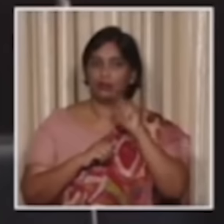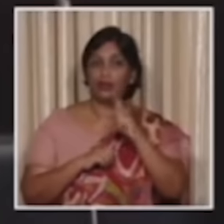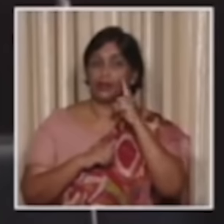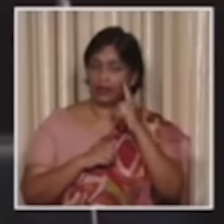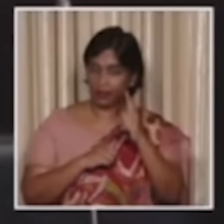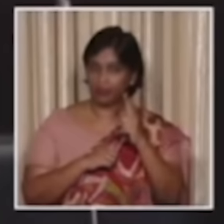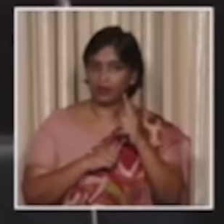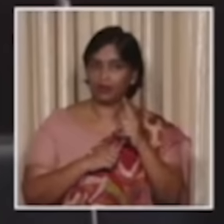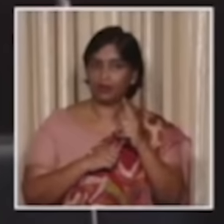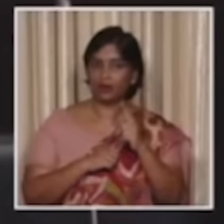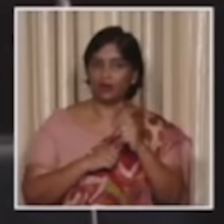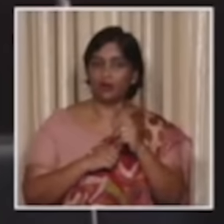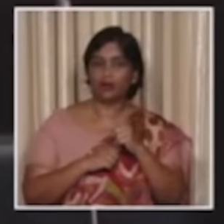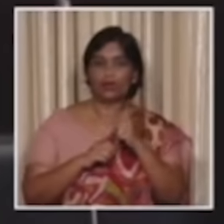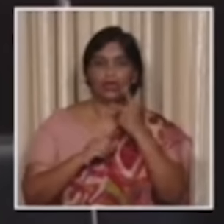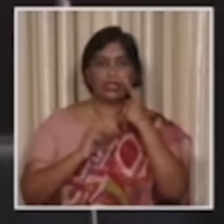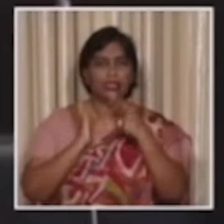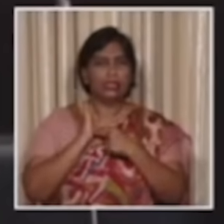එකක් තමයි මේ